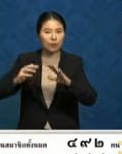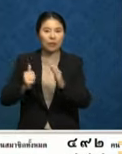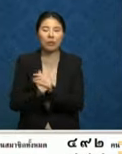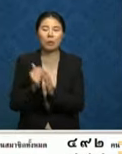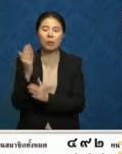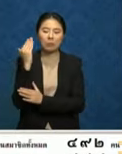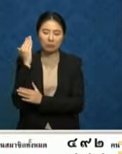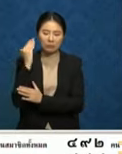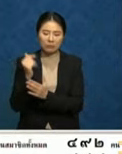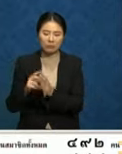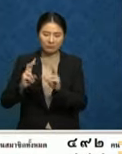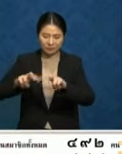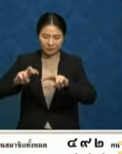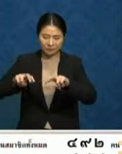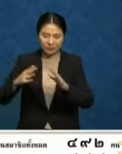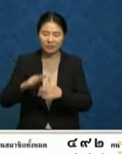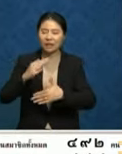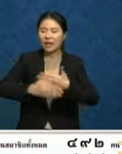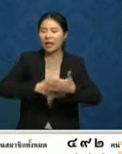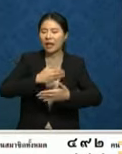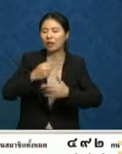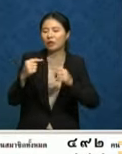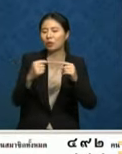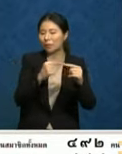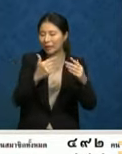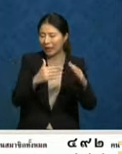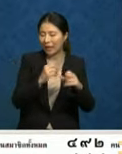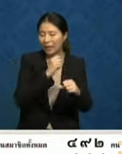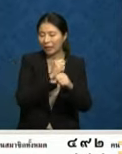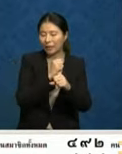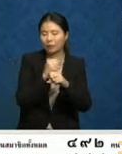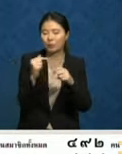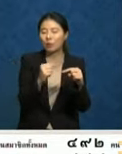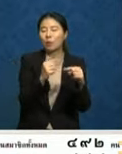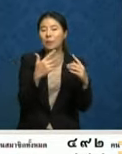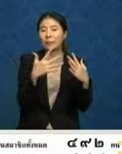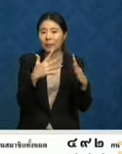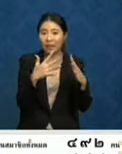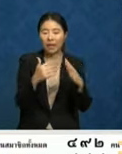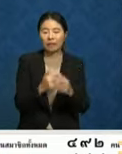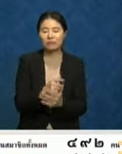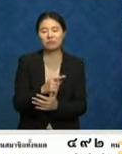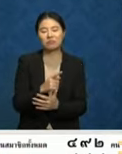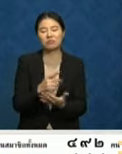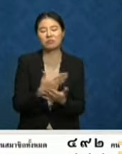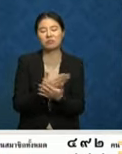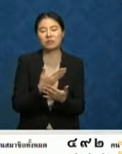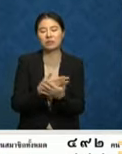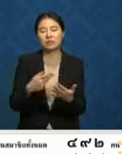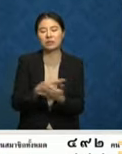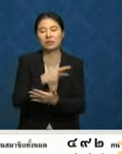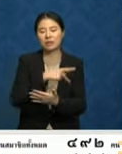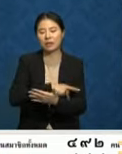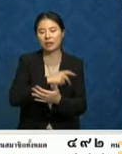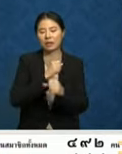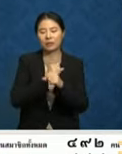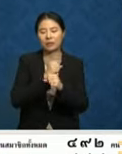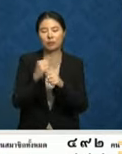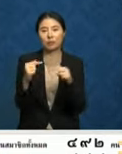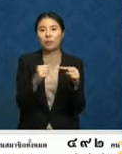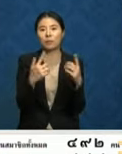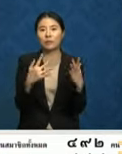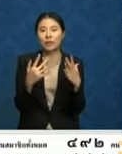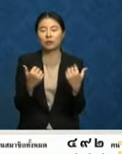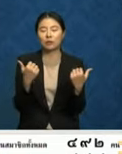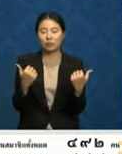หิงเนื่องจากพันธกิจของเรามันมันไม่ใช่พันธกิจในการที่เราจะหารายได้จากผลิตภัณฑ์ตอน